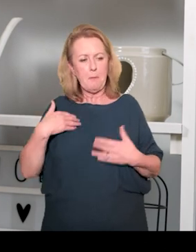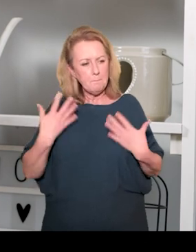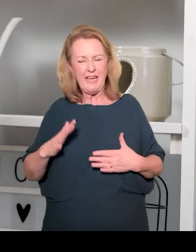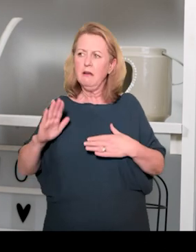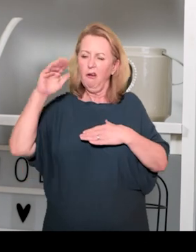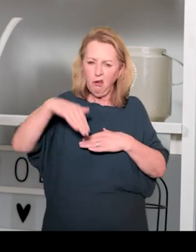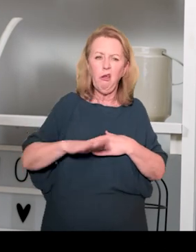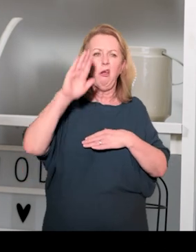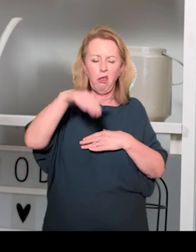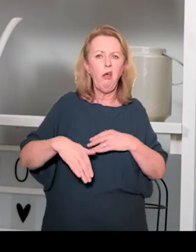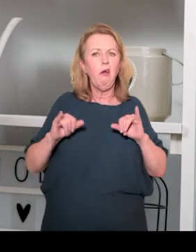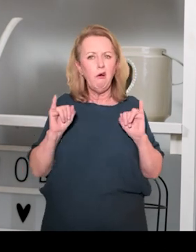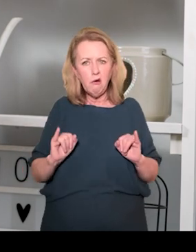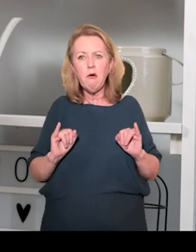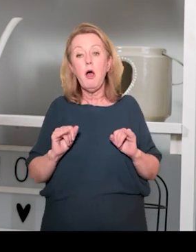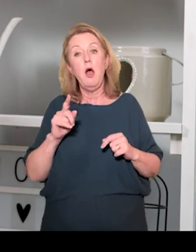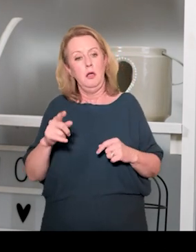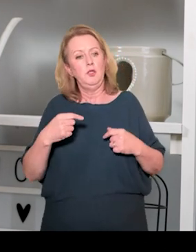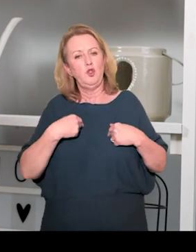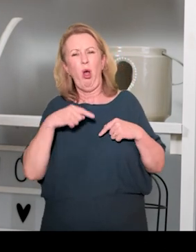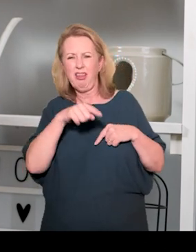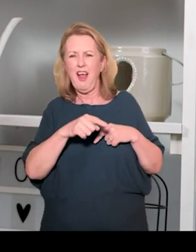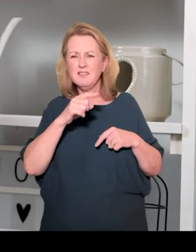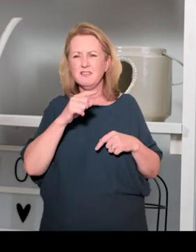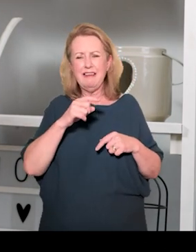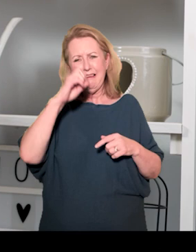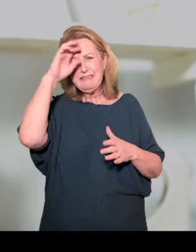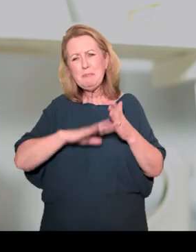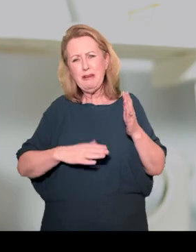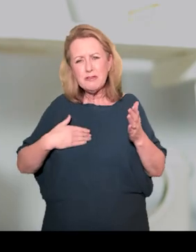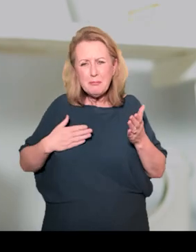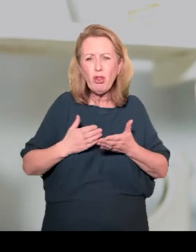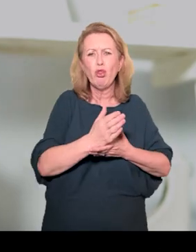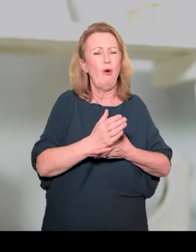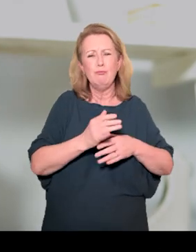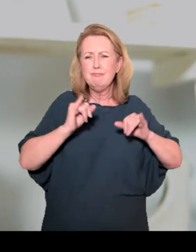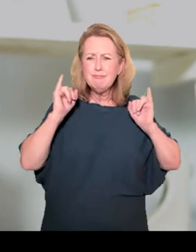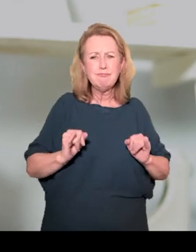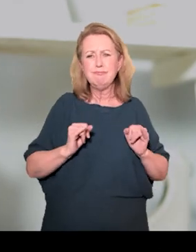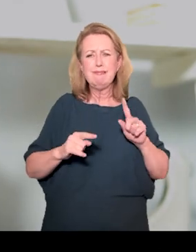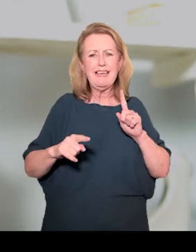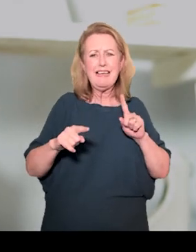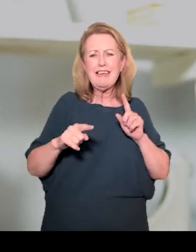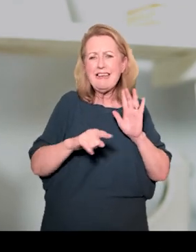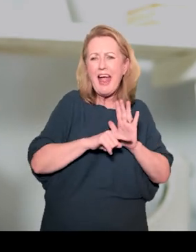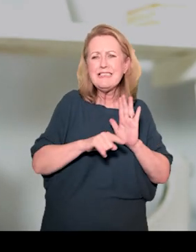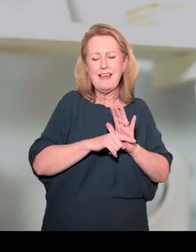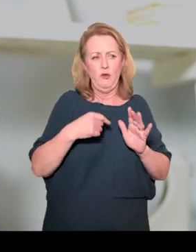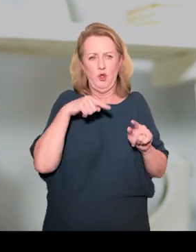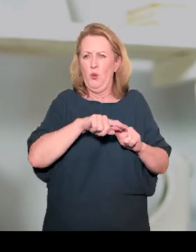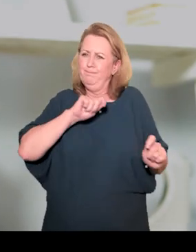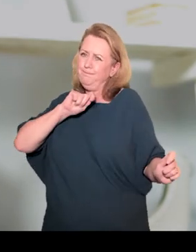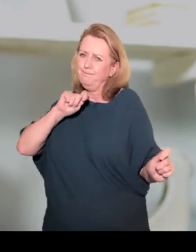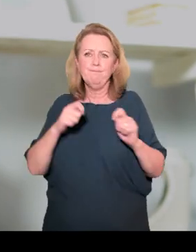positif. A rannu fy siwrne i ar fy nghymru Instagram i o'r enw Endo a Ni, lle fi wedi ceisio